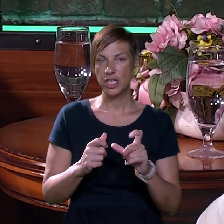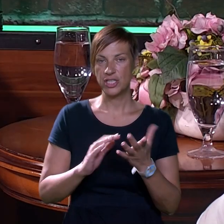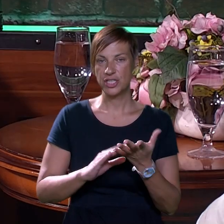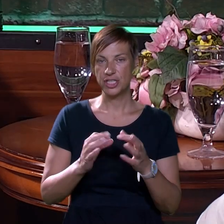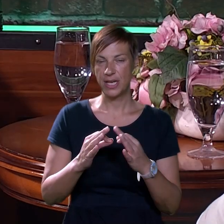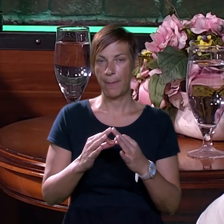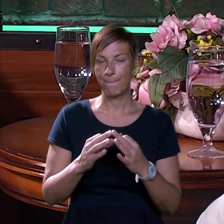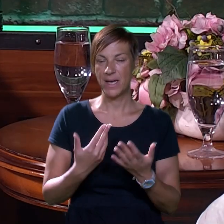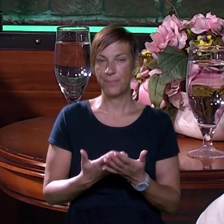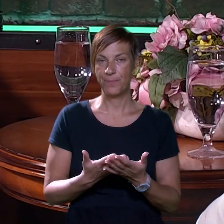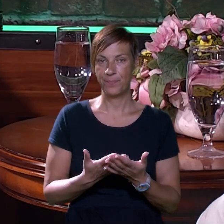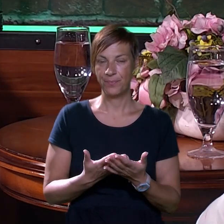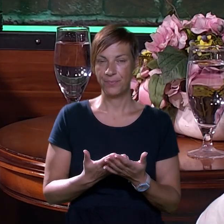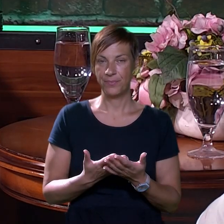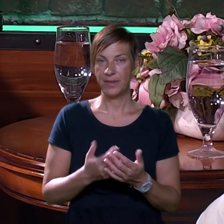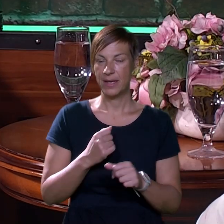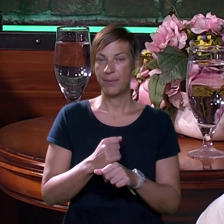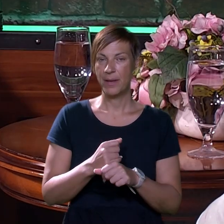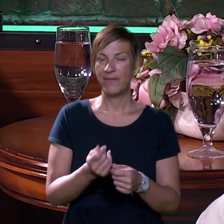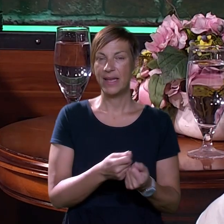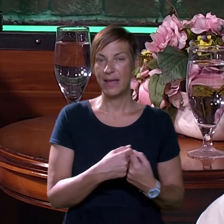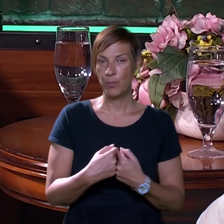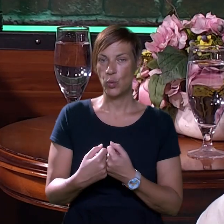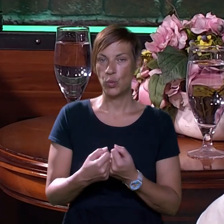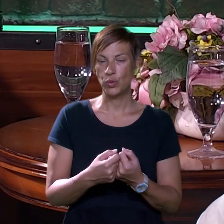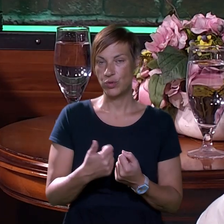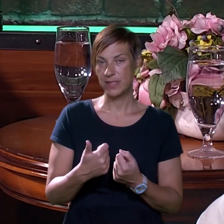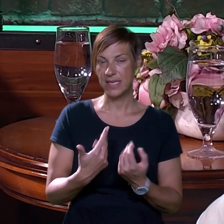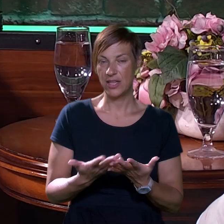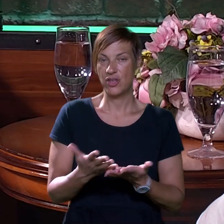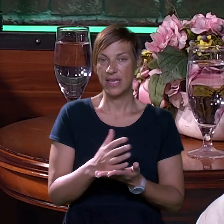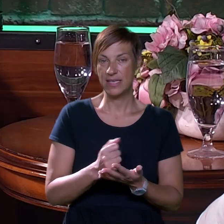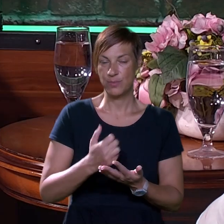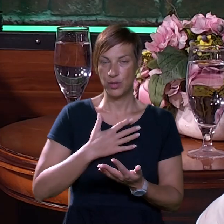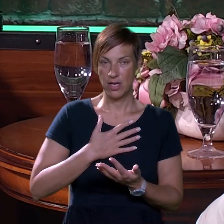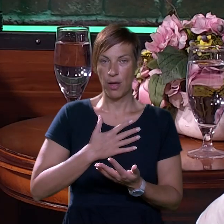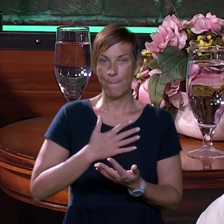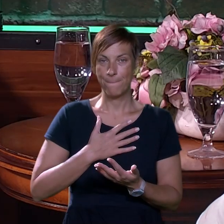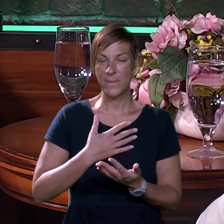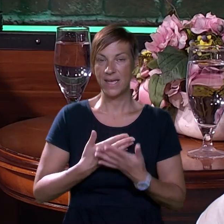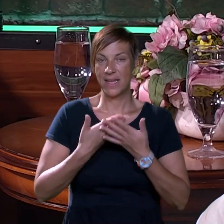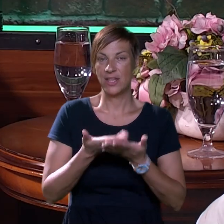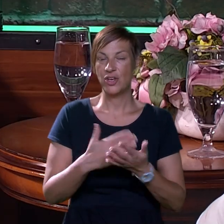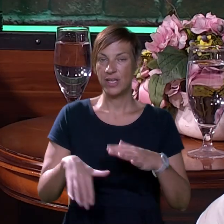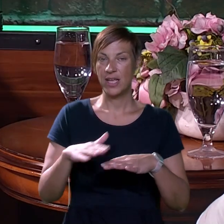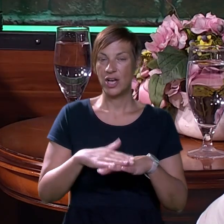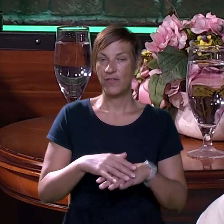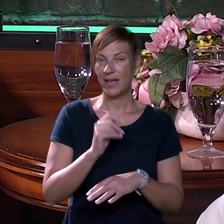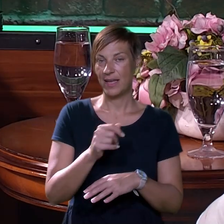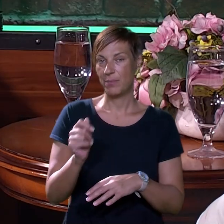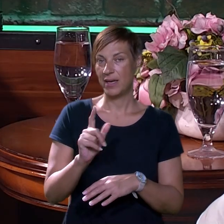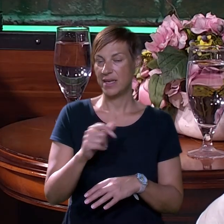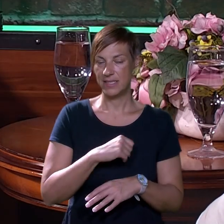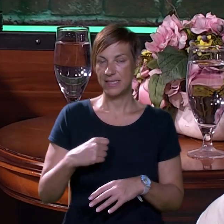u bavljenjem u udruzi jednoj, je ispunilo mene, donijelo veliki